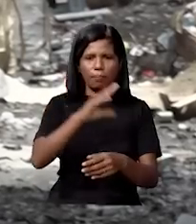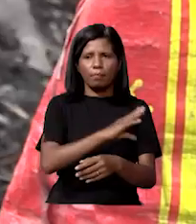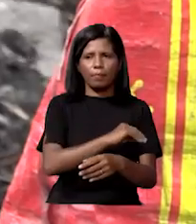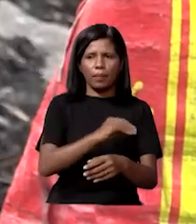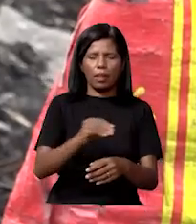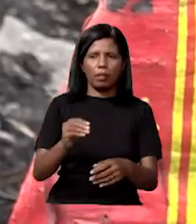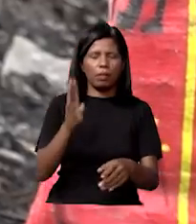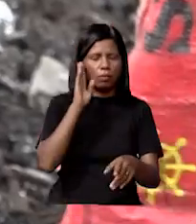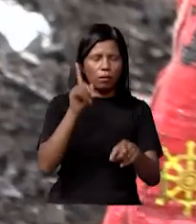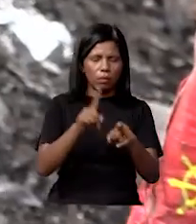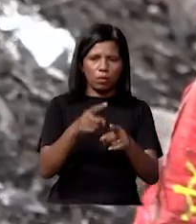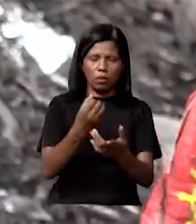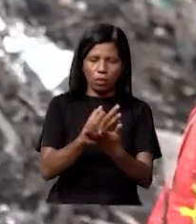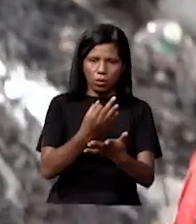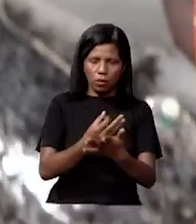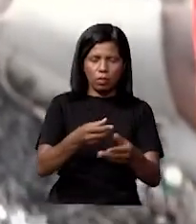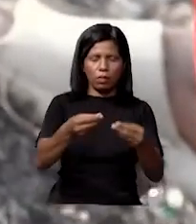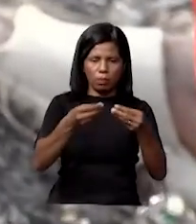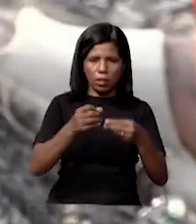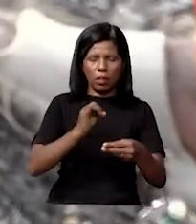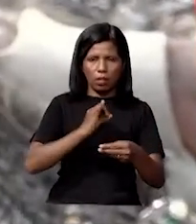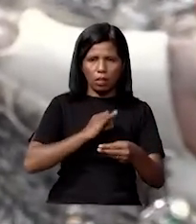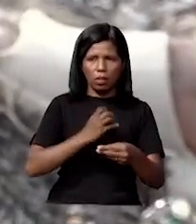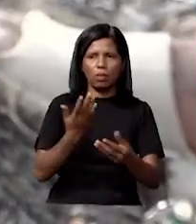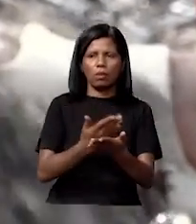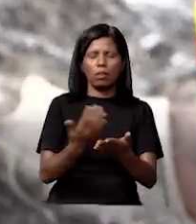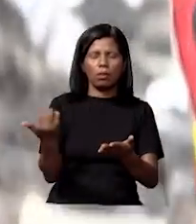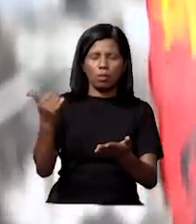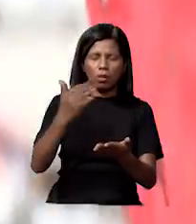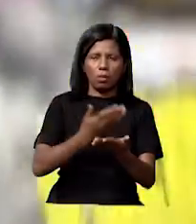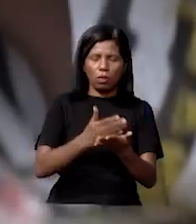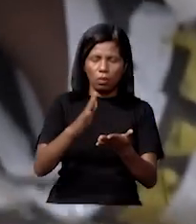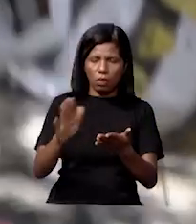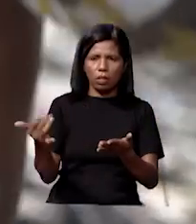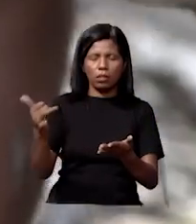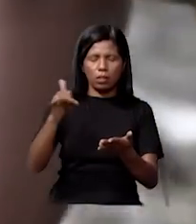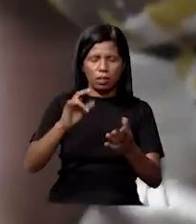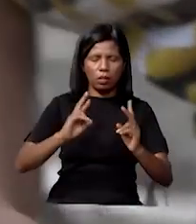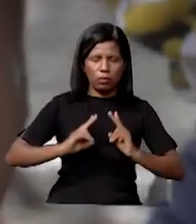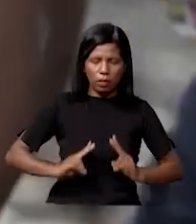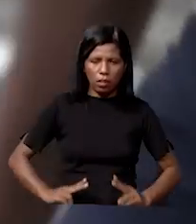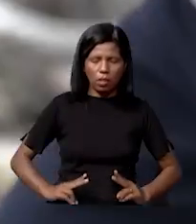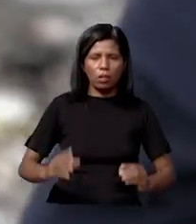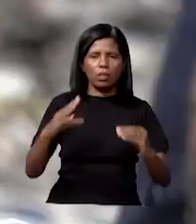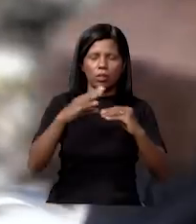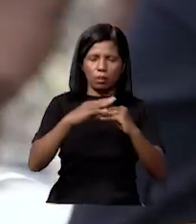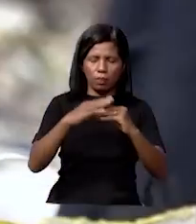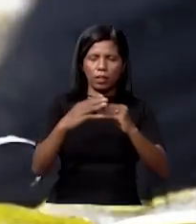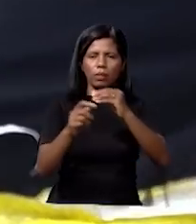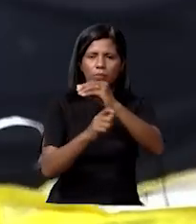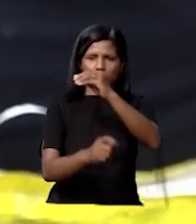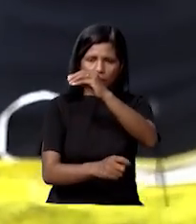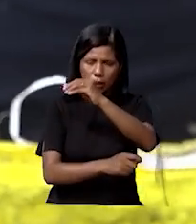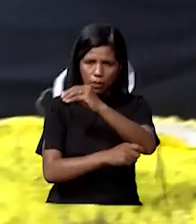po neti kosan ruma mai hau, hola sira nain, nain tolu ne parda ho sepatu beto, be